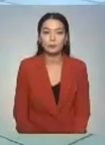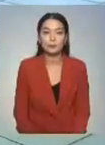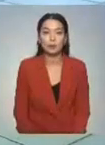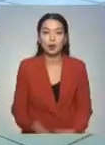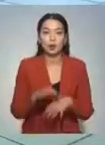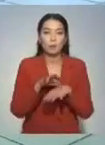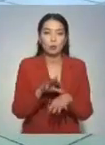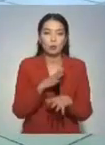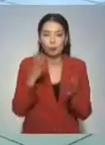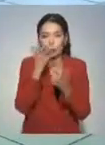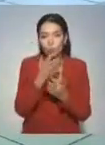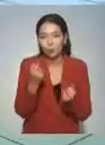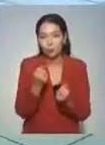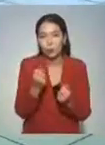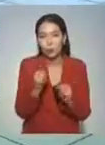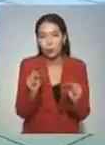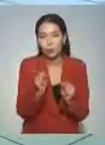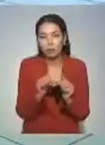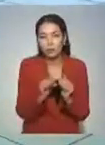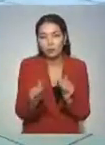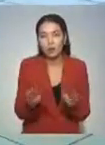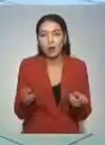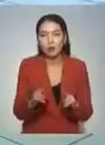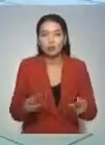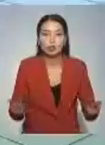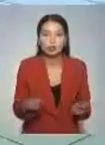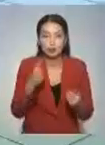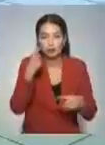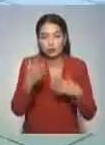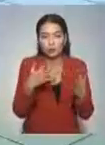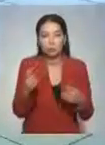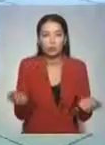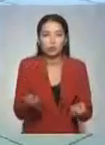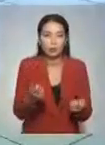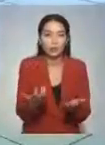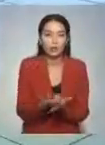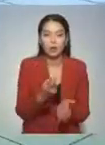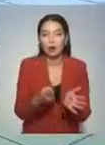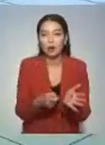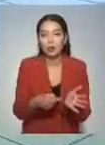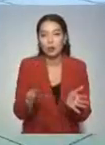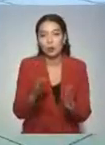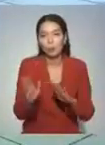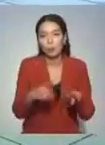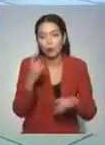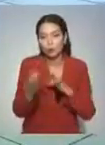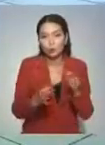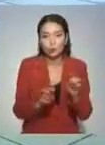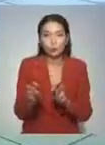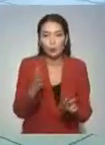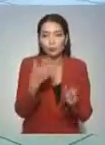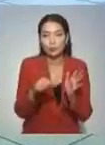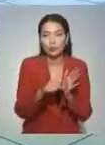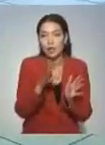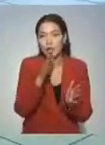провел ночь в промерзшей степи и остался жив. Заблудившегося чабана нашли в Карагандинской области после суток поисков.